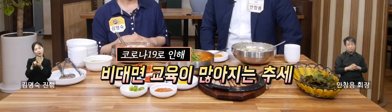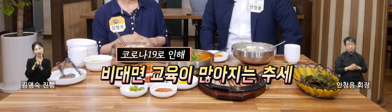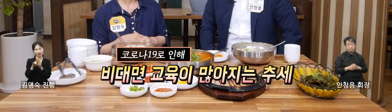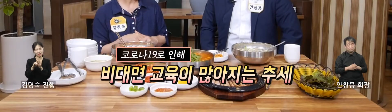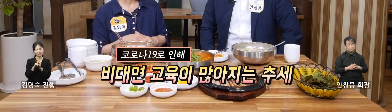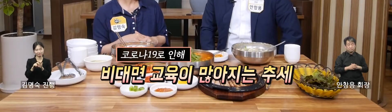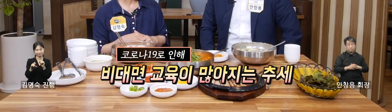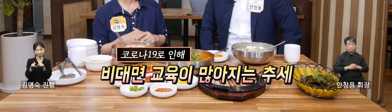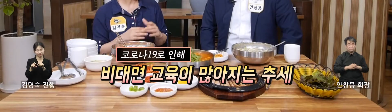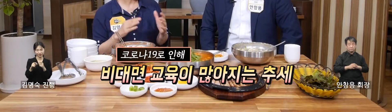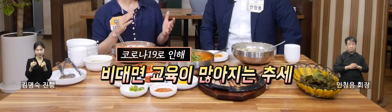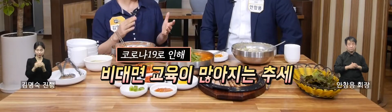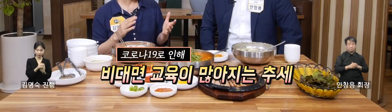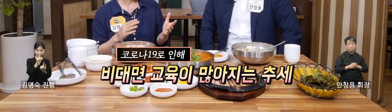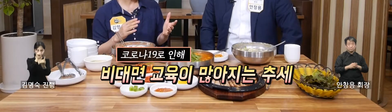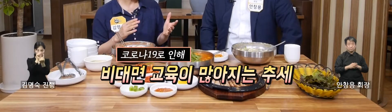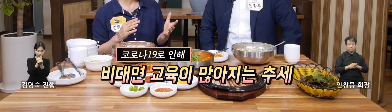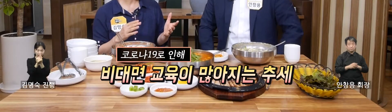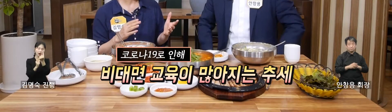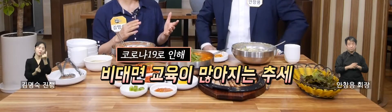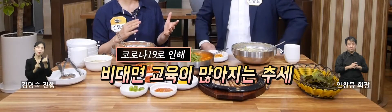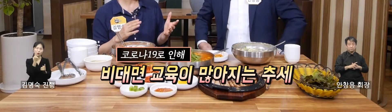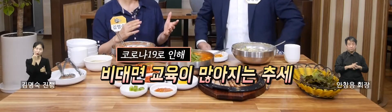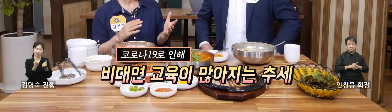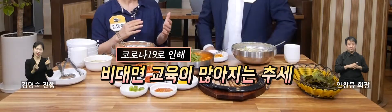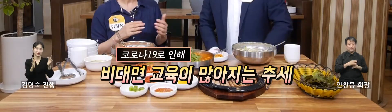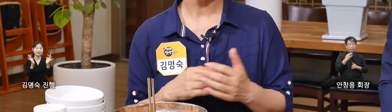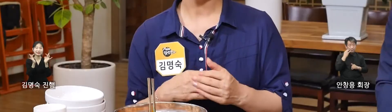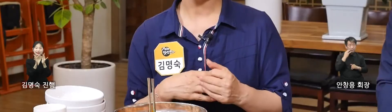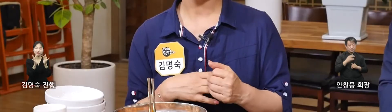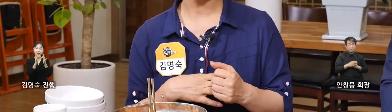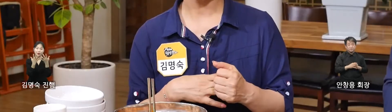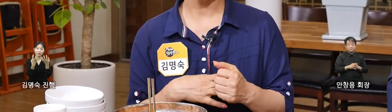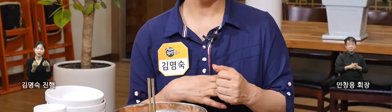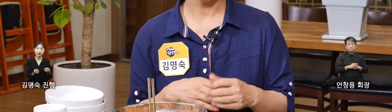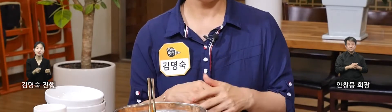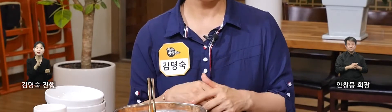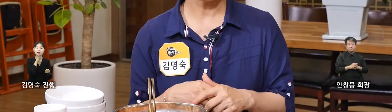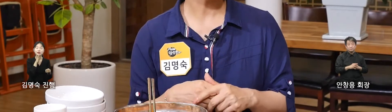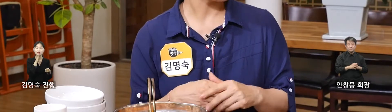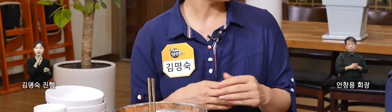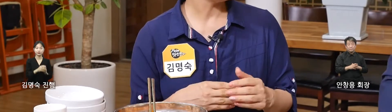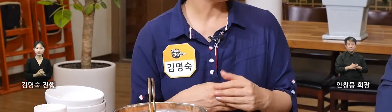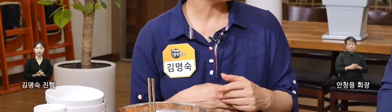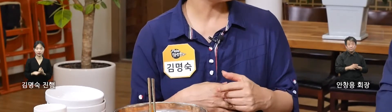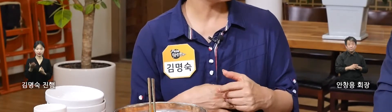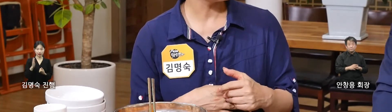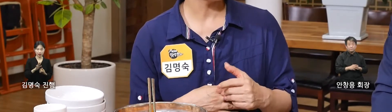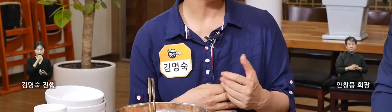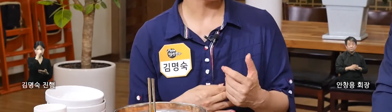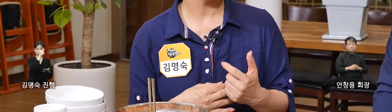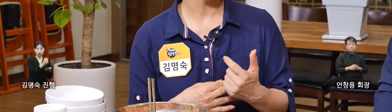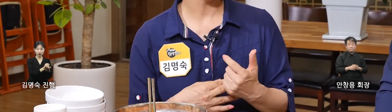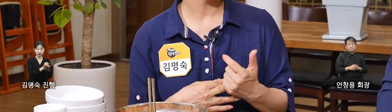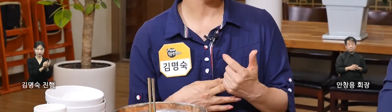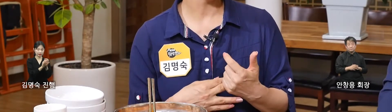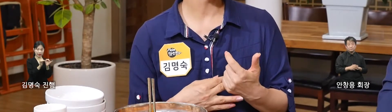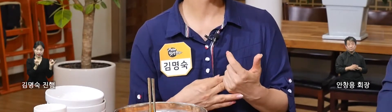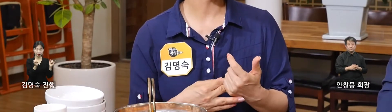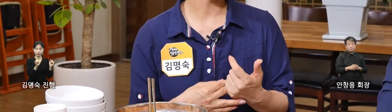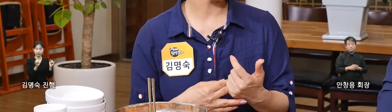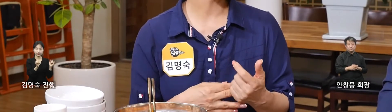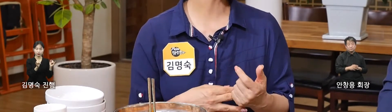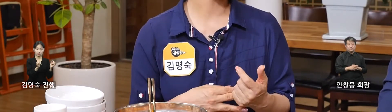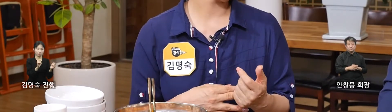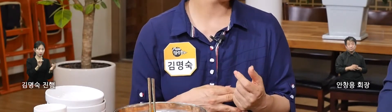그러니까 대면보다는 비대면을 많이 하잖아요. 네. 근데 이제 저희 뭐 비장애인들은 뭐